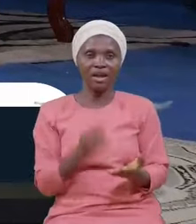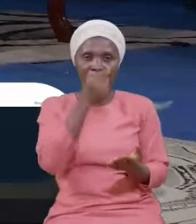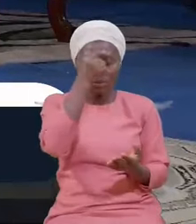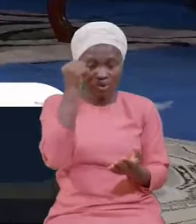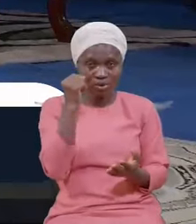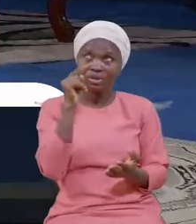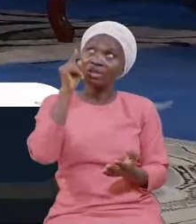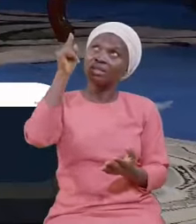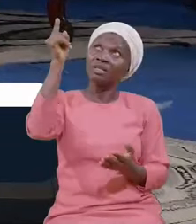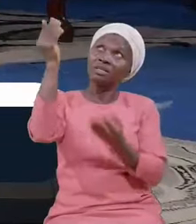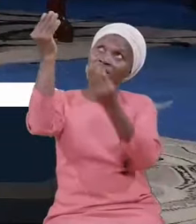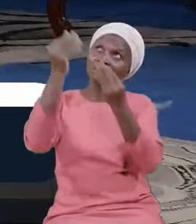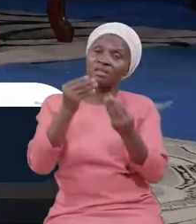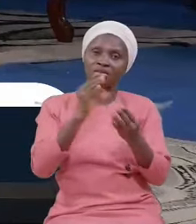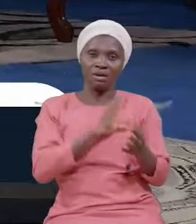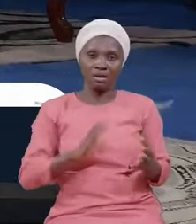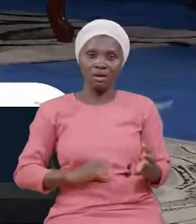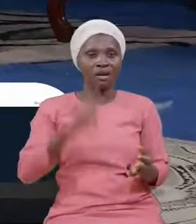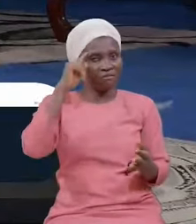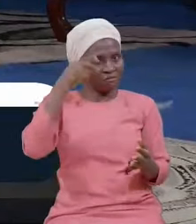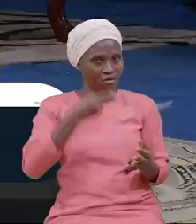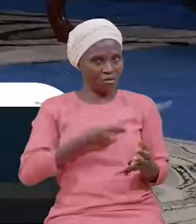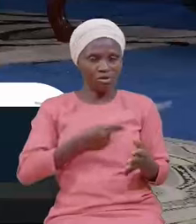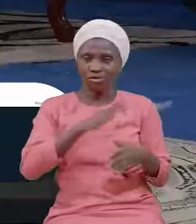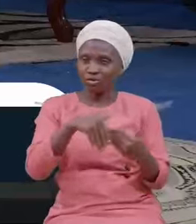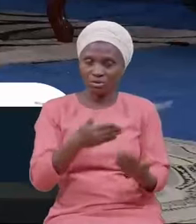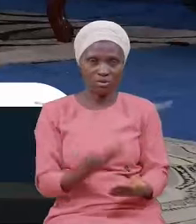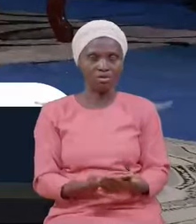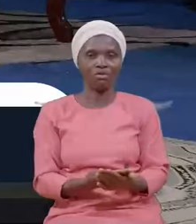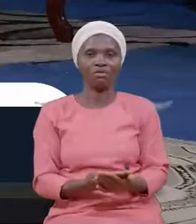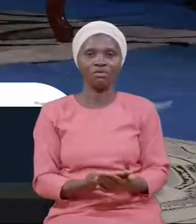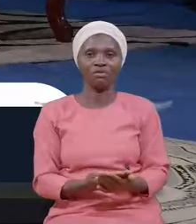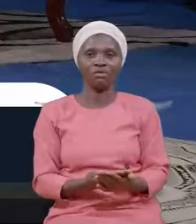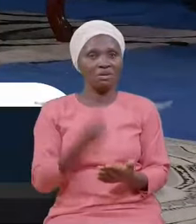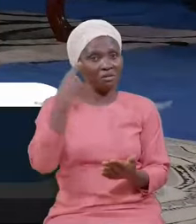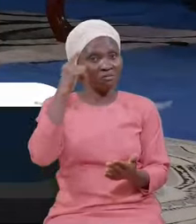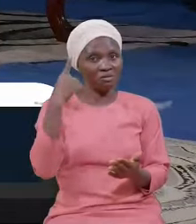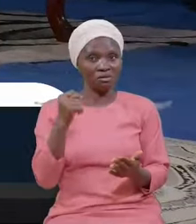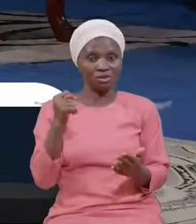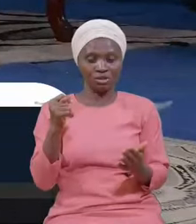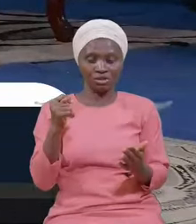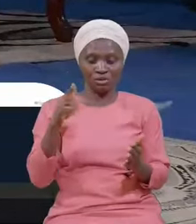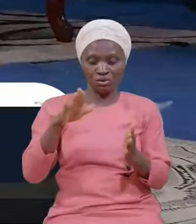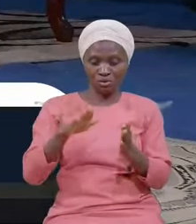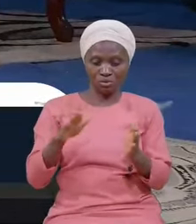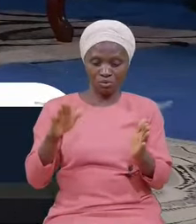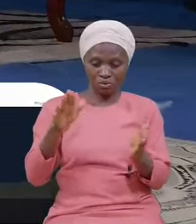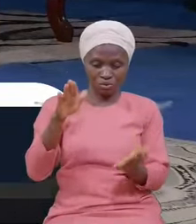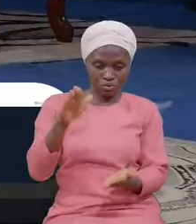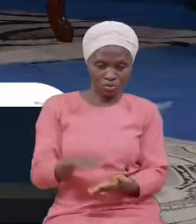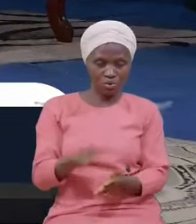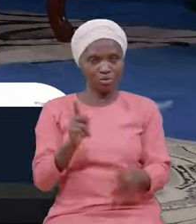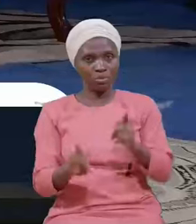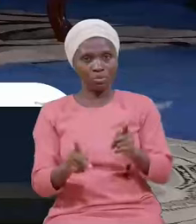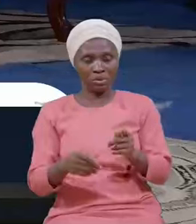Parce qu'il a donné Christ pour nous tous. Pour ceux qui sont en bas, ceux qui sont élevés, pour les